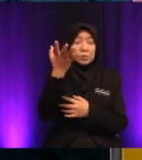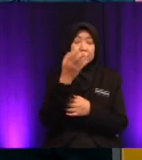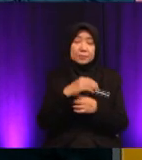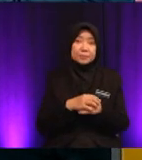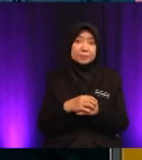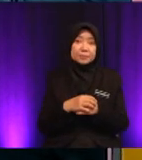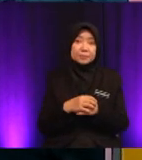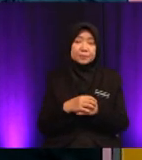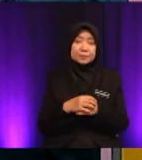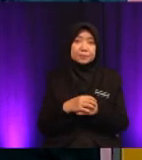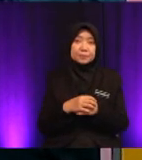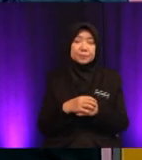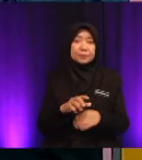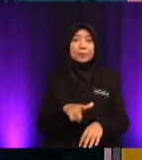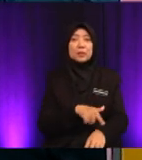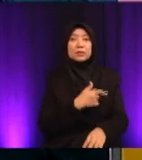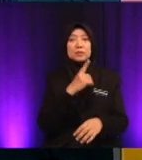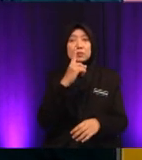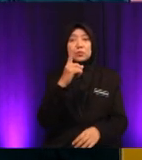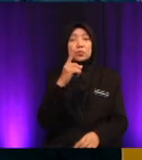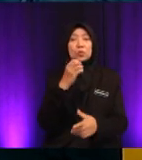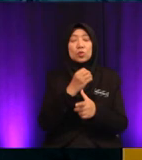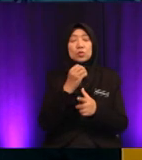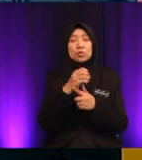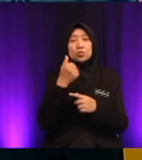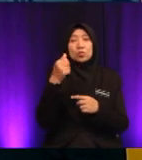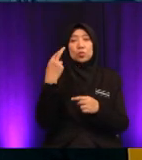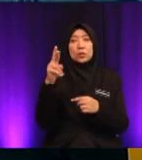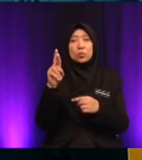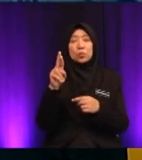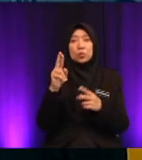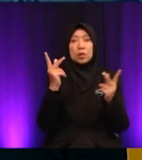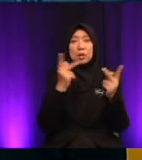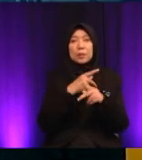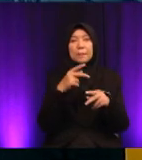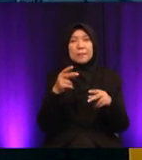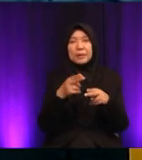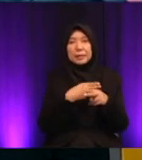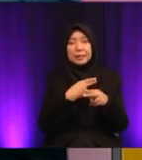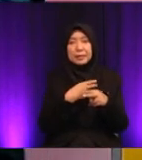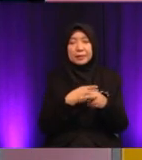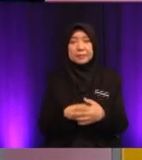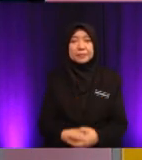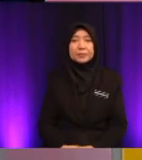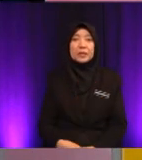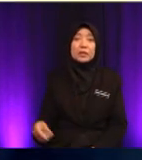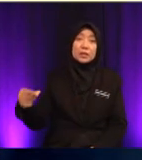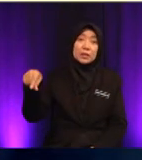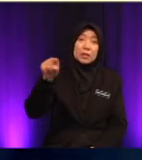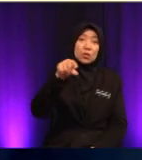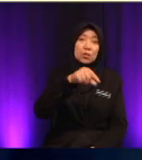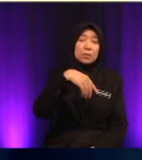ini 1000 ataupun 10.000 kali lebih pendek berbanding dengan panjang gelombang cahaya oke kali ini gelombang cahaya